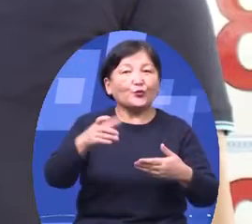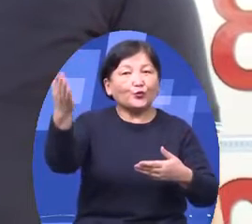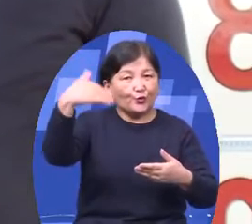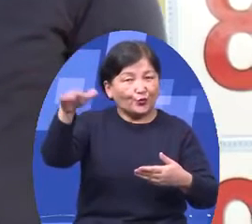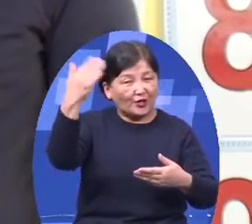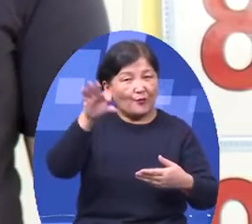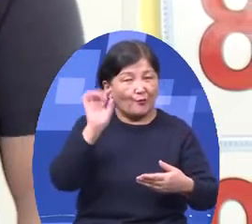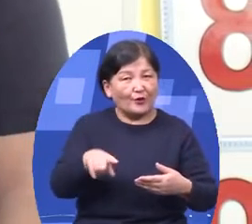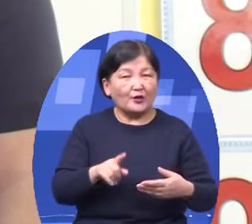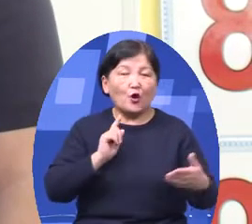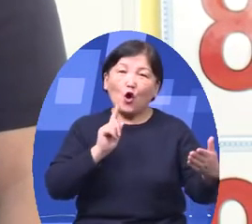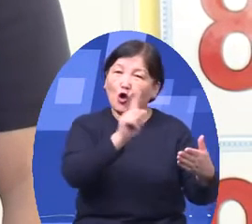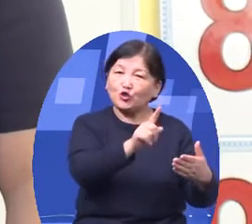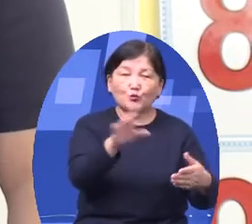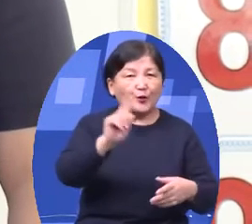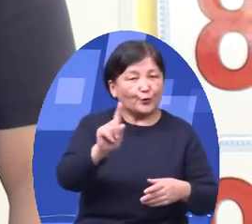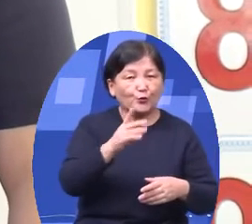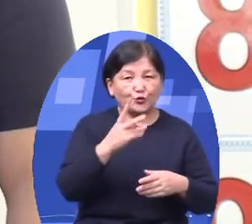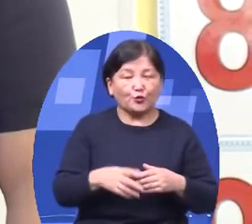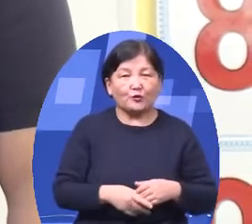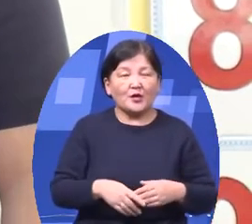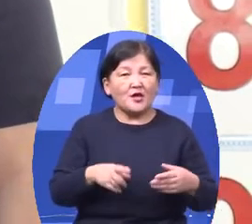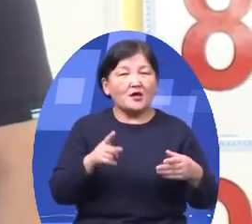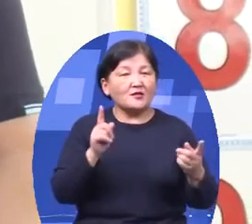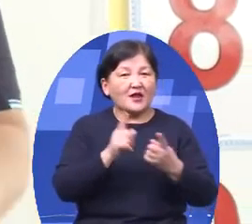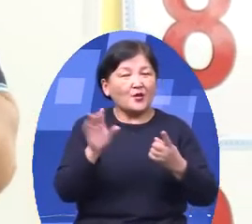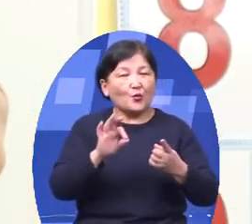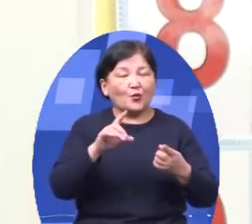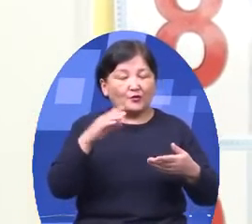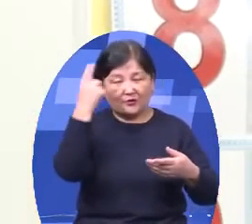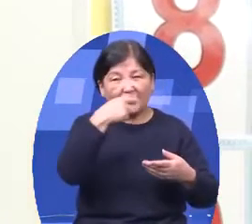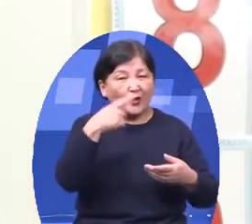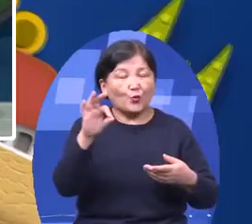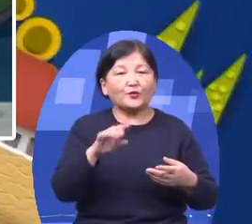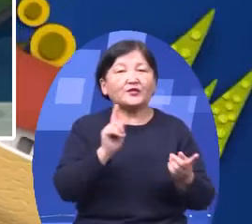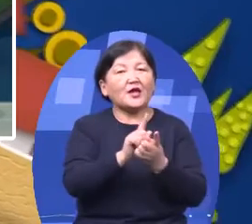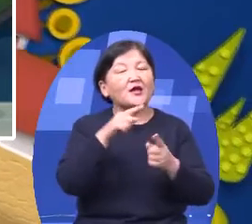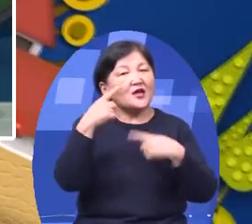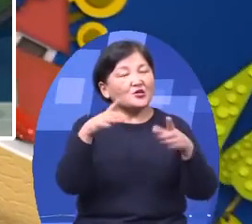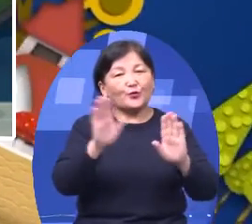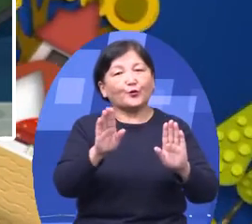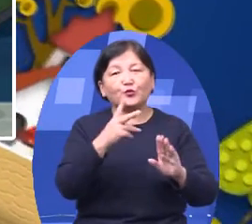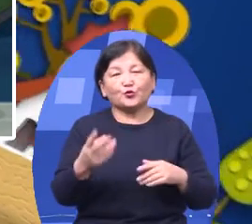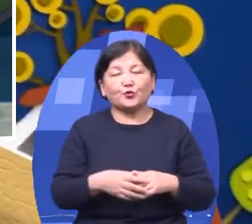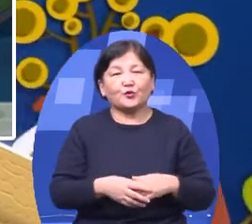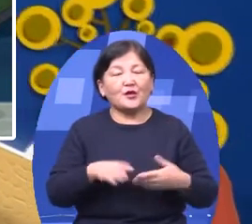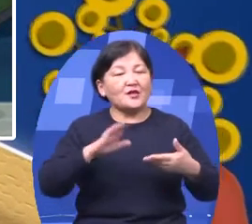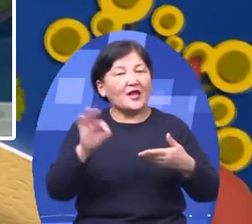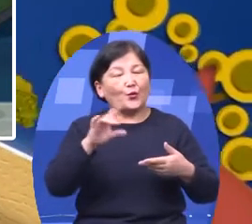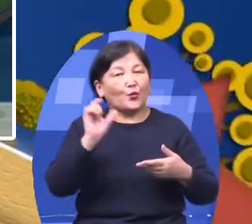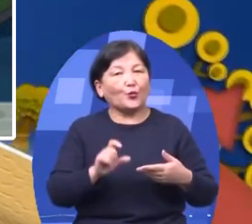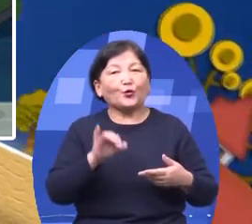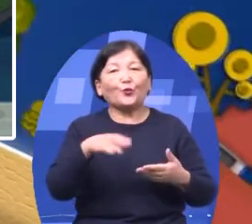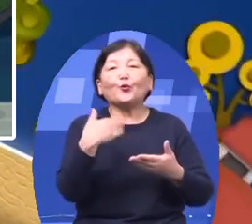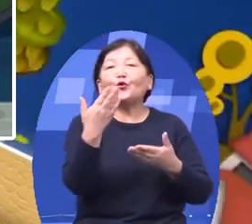бол очиж болохгүй шүү хөөтдөө. Бас танихгүй хүнтэй ярьж болохгүй байх нь. Бас танихгүй хүн юм